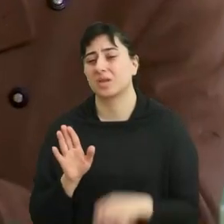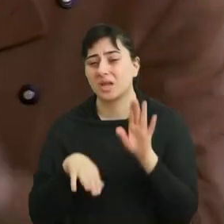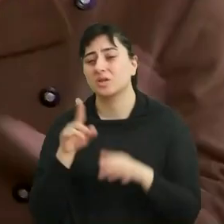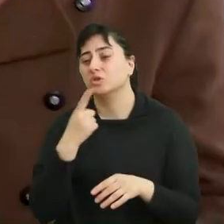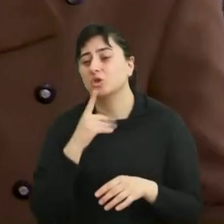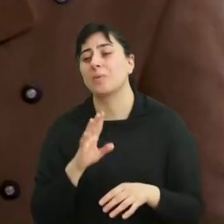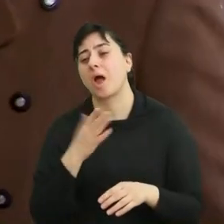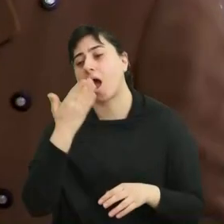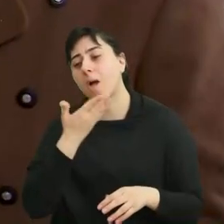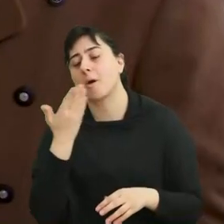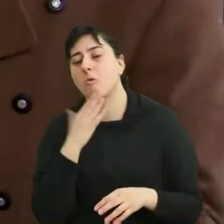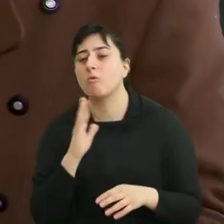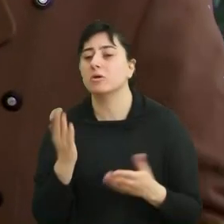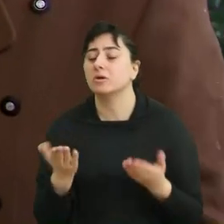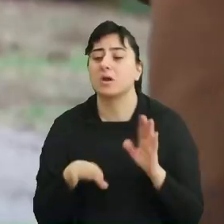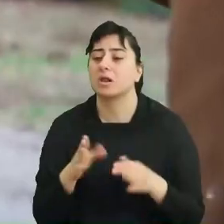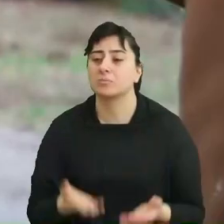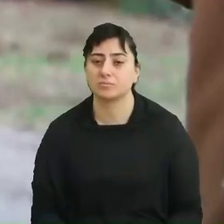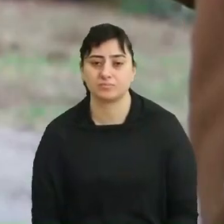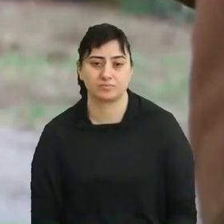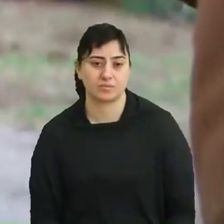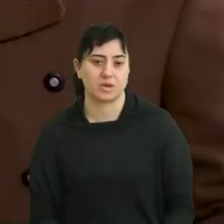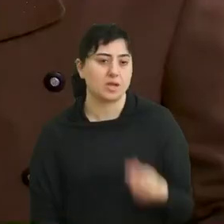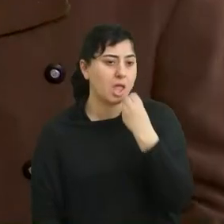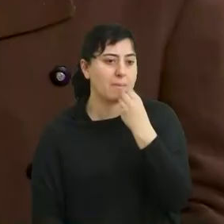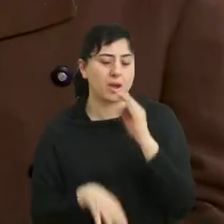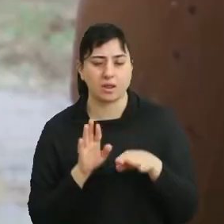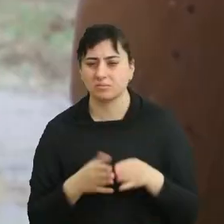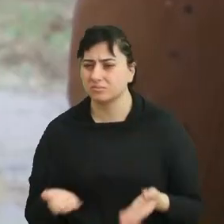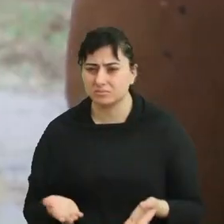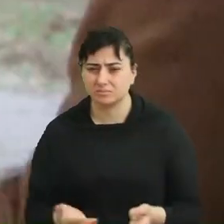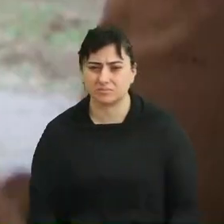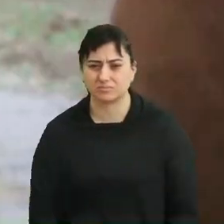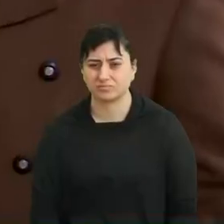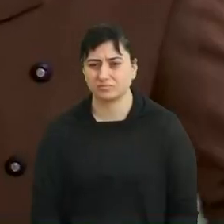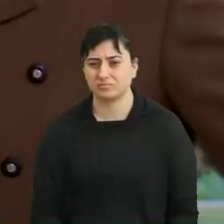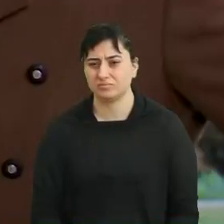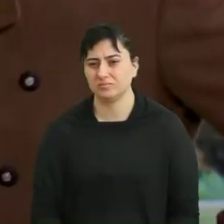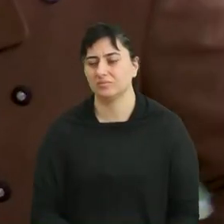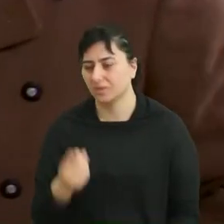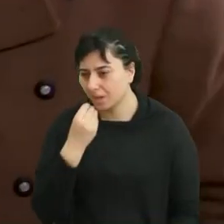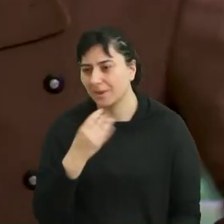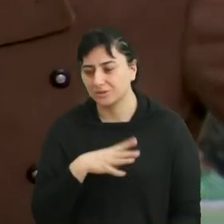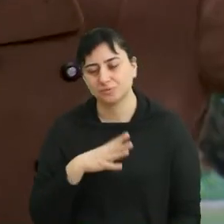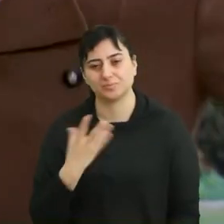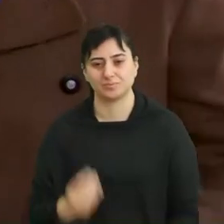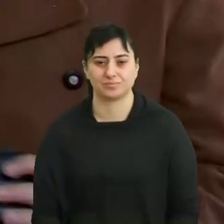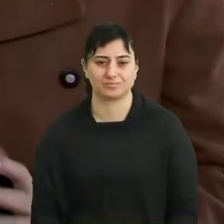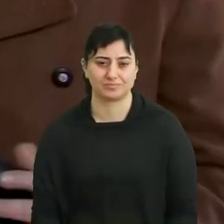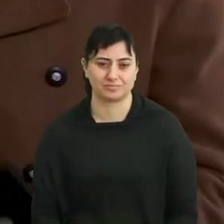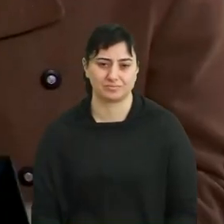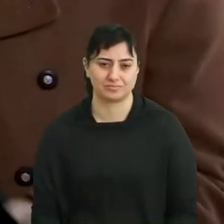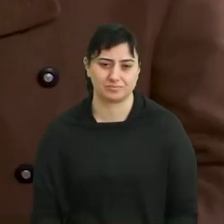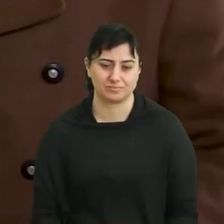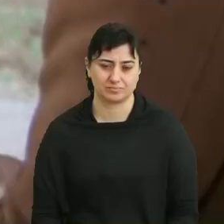reklamı söylemeden habere geçmeyeceksin. Neymiş reklam? Mama reklamı. Mama mı? Ha, sen mama istiyorsun. Anladım, elini cebine atıp